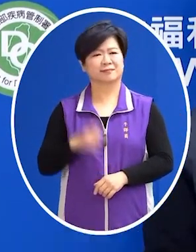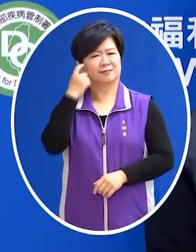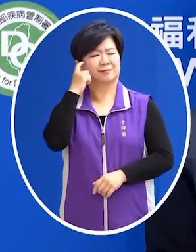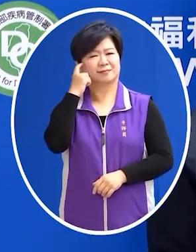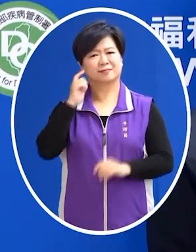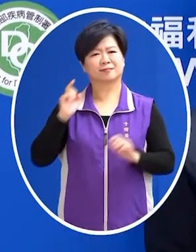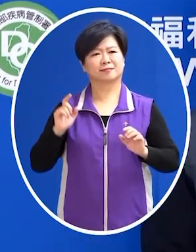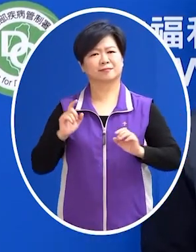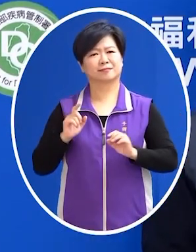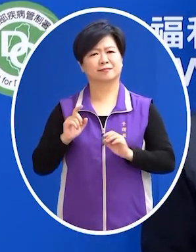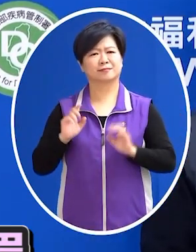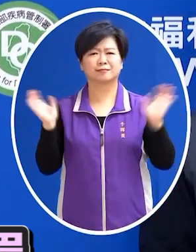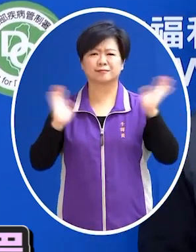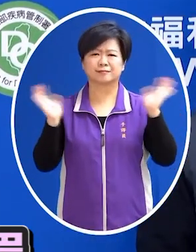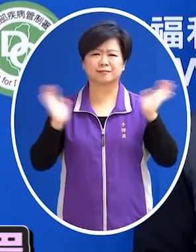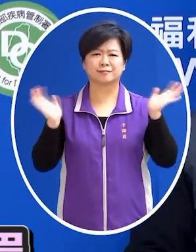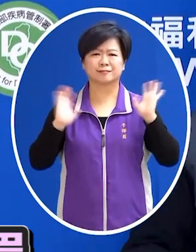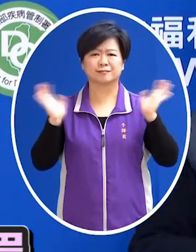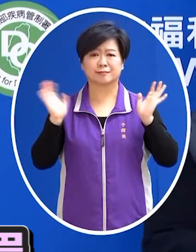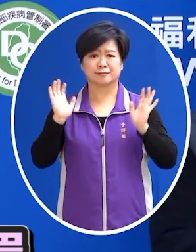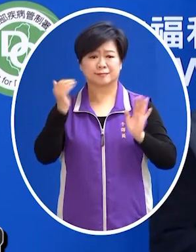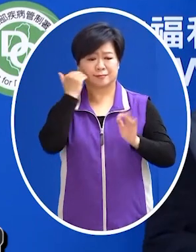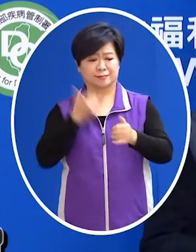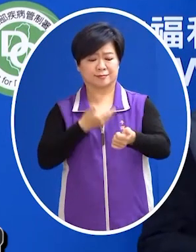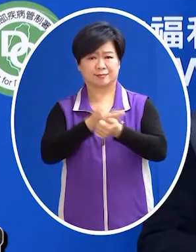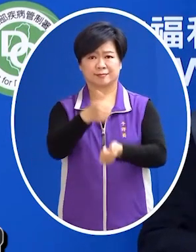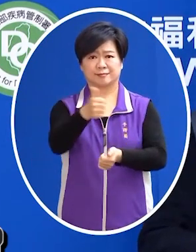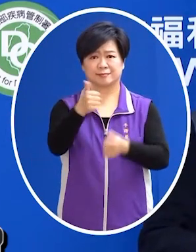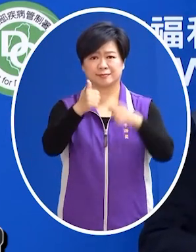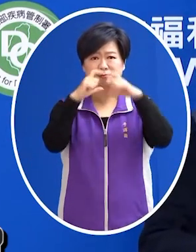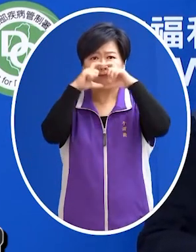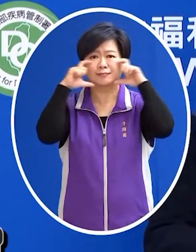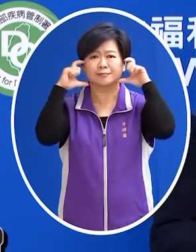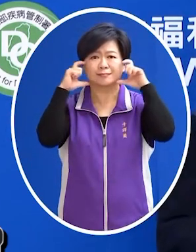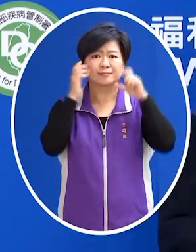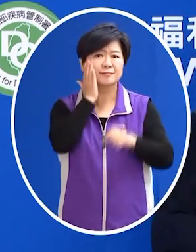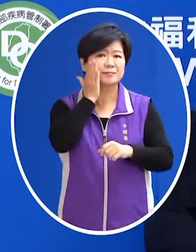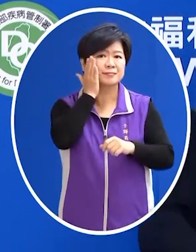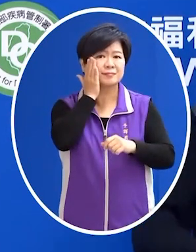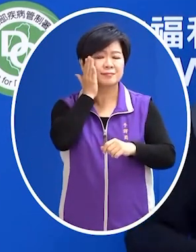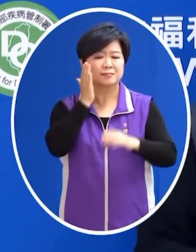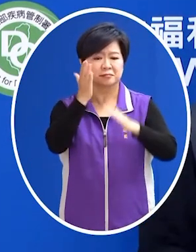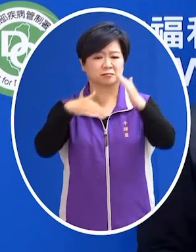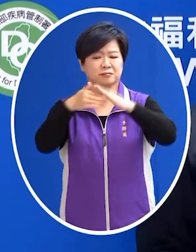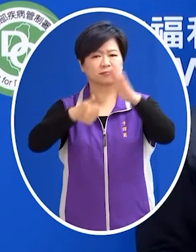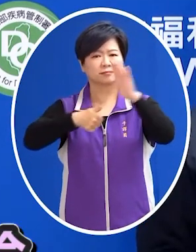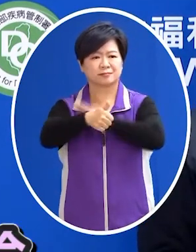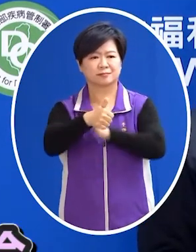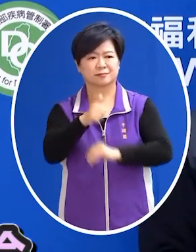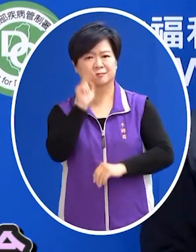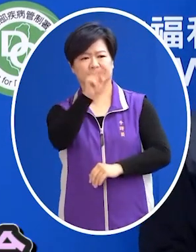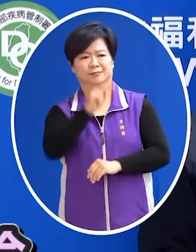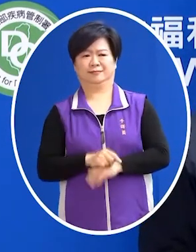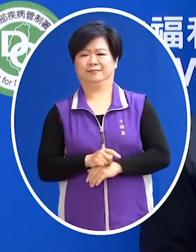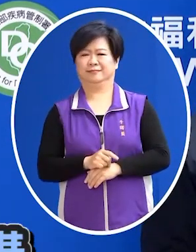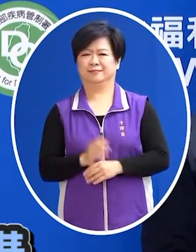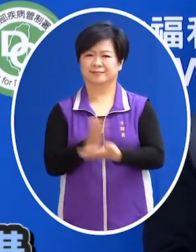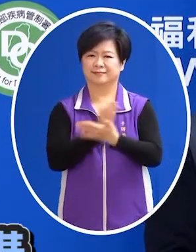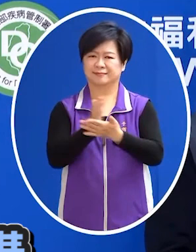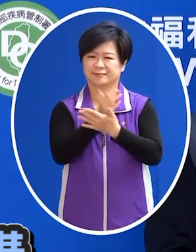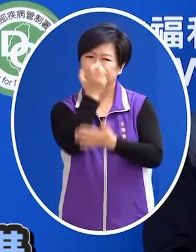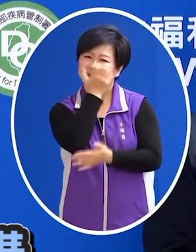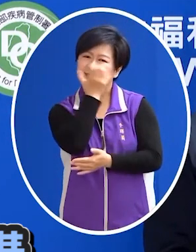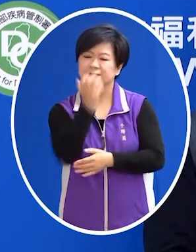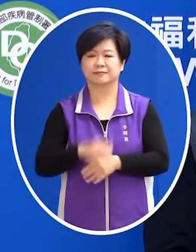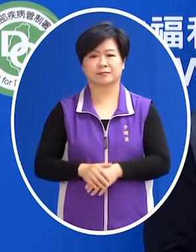哈，就男孩子的话戴着粉红色的口罩，好像到学校里面，哈，就容易被大家议论。好，所以要